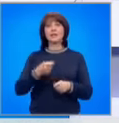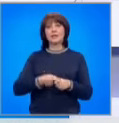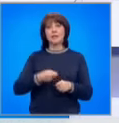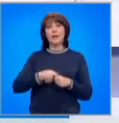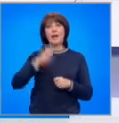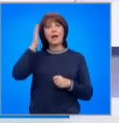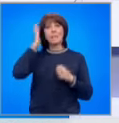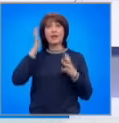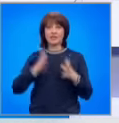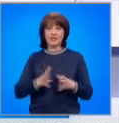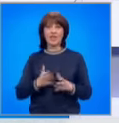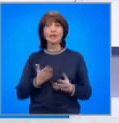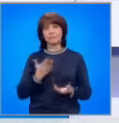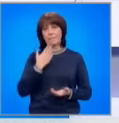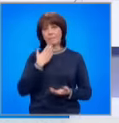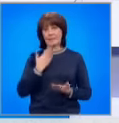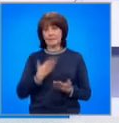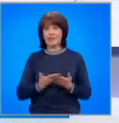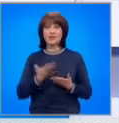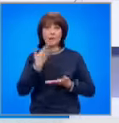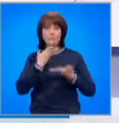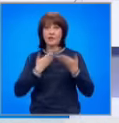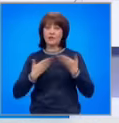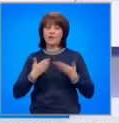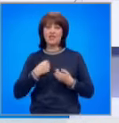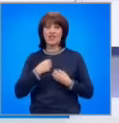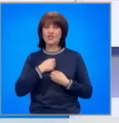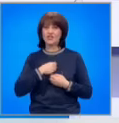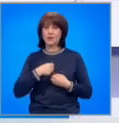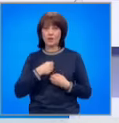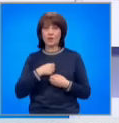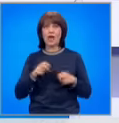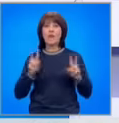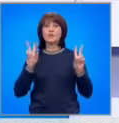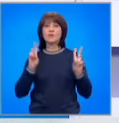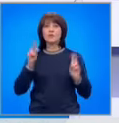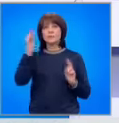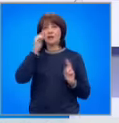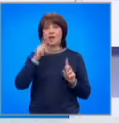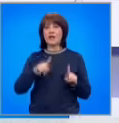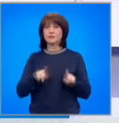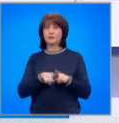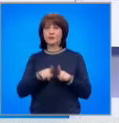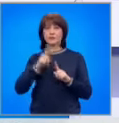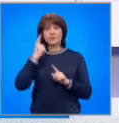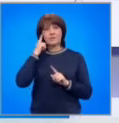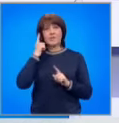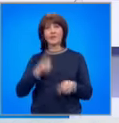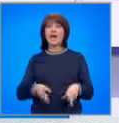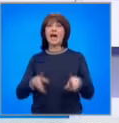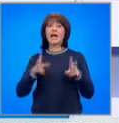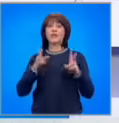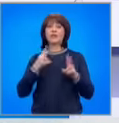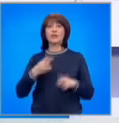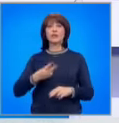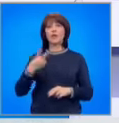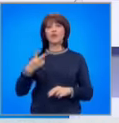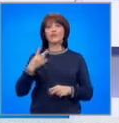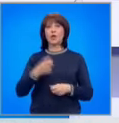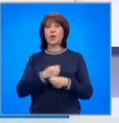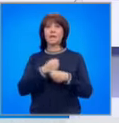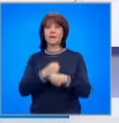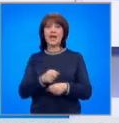правителство, но признават, че преговорите биха били трудни. Демократична България също смята, че решението е във втория мандат.